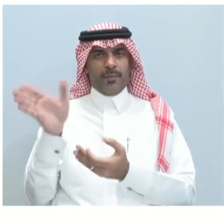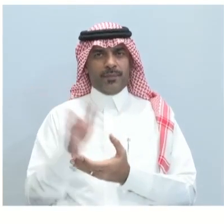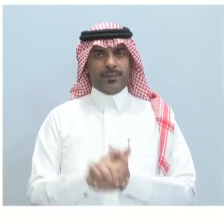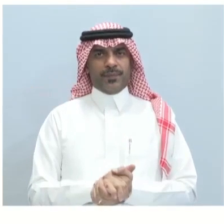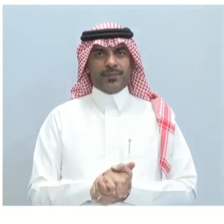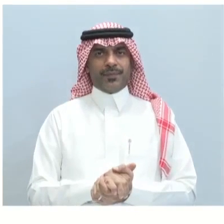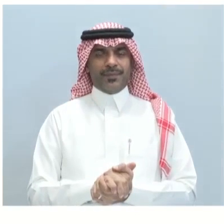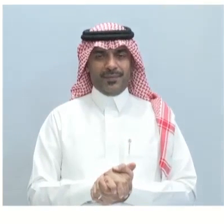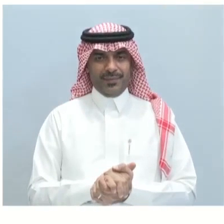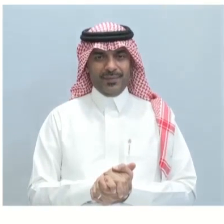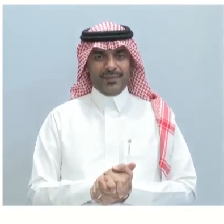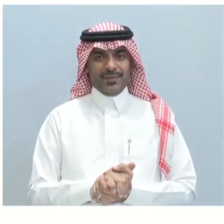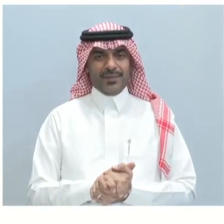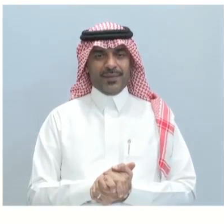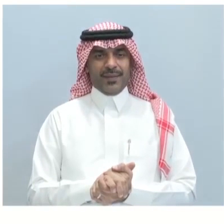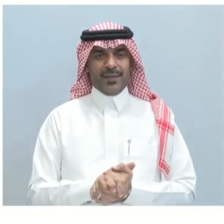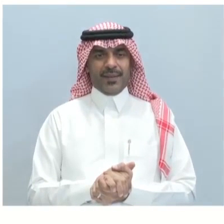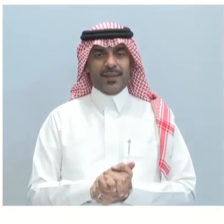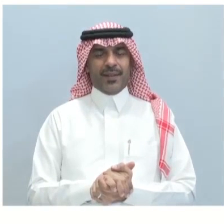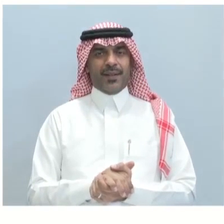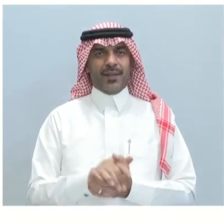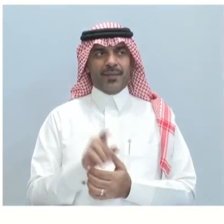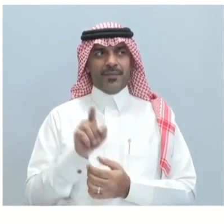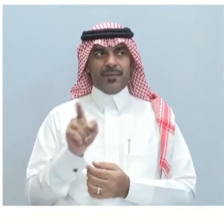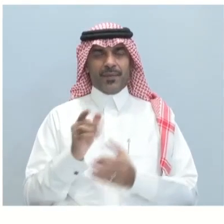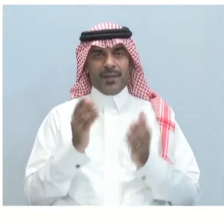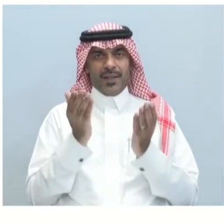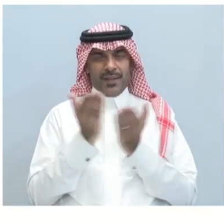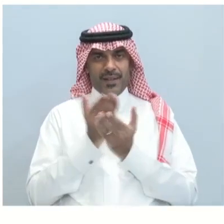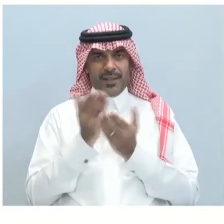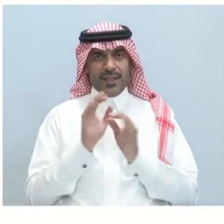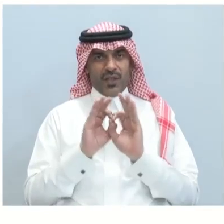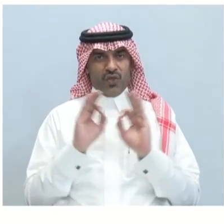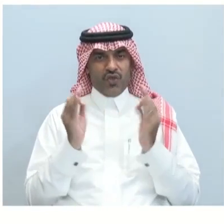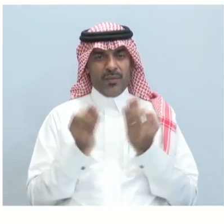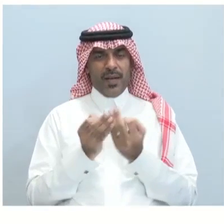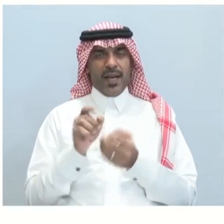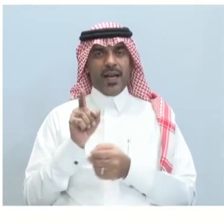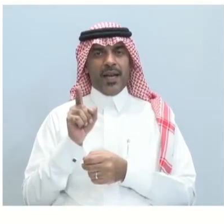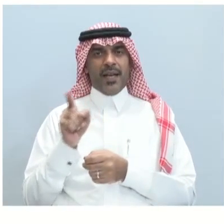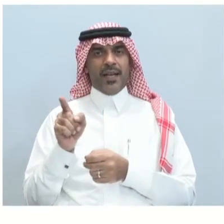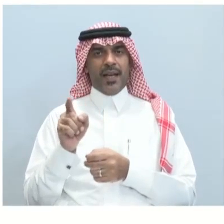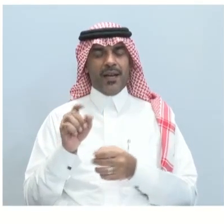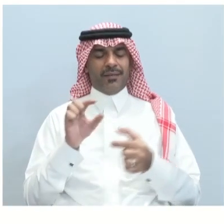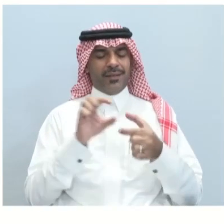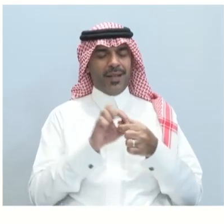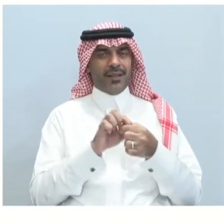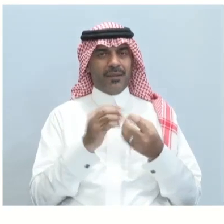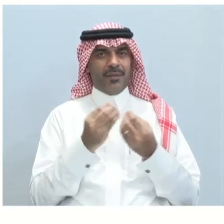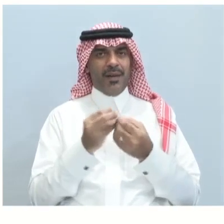احسنتم بارك الله فيكم الدراسات الاجتماعيه هي الدراسات التي ترتبط بالانسان